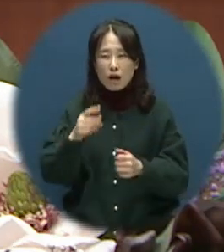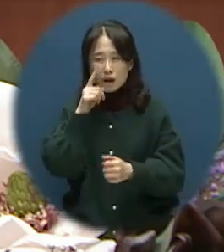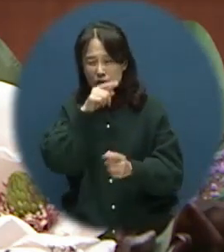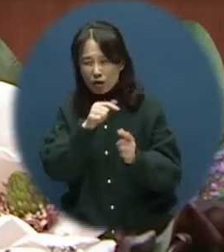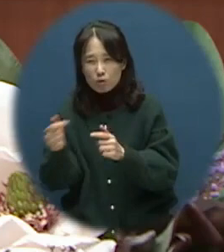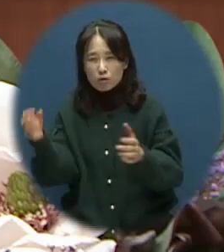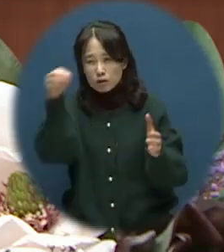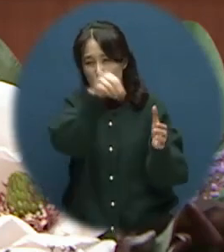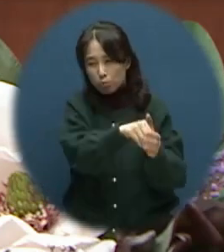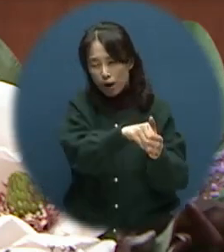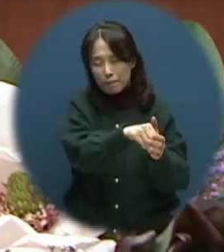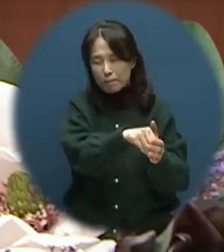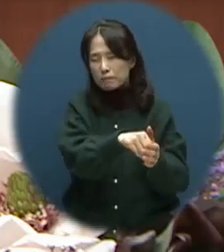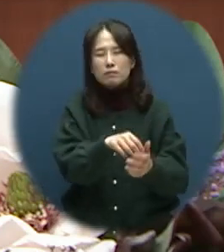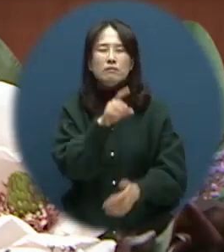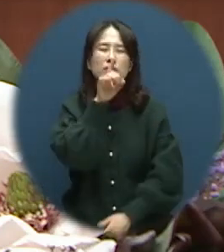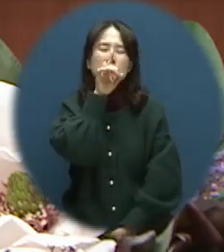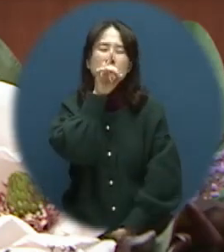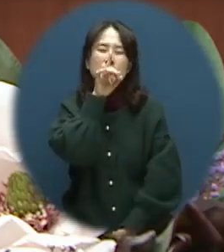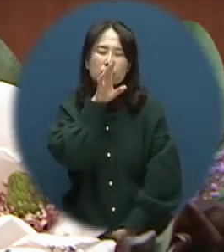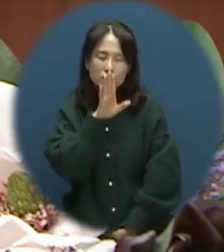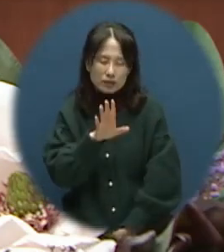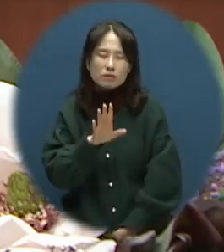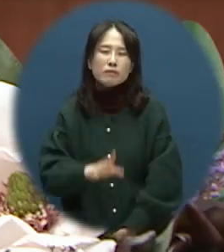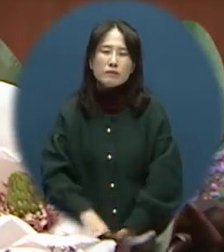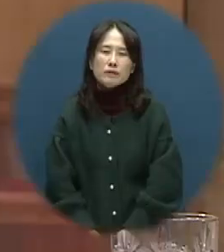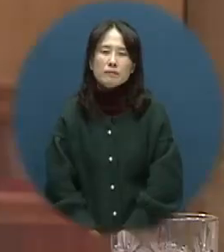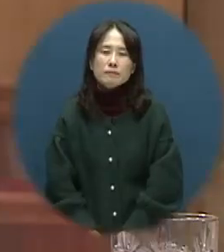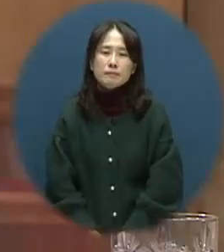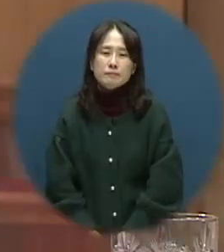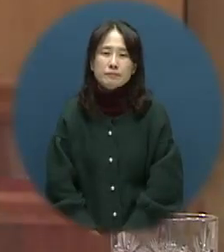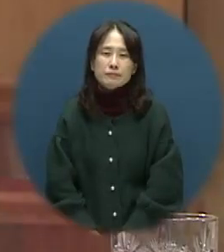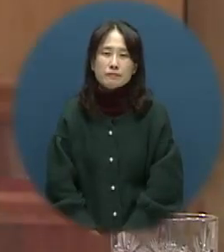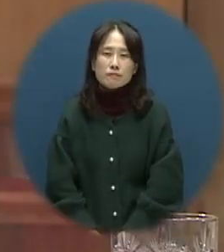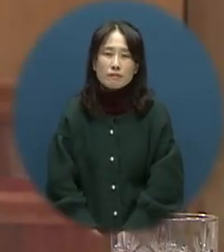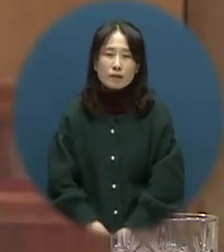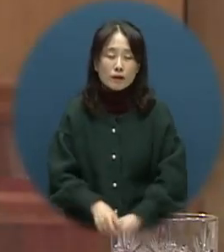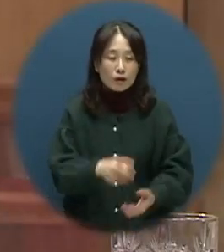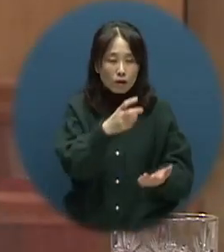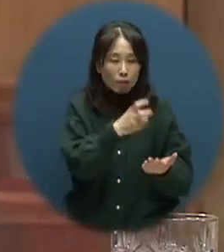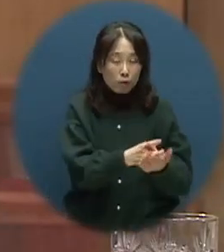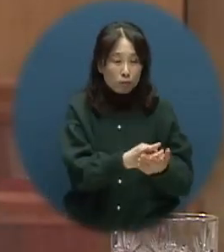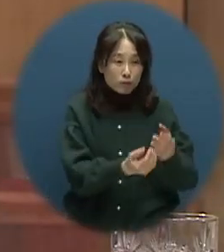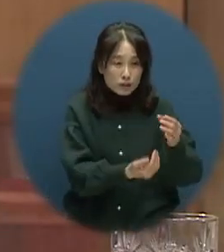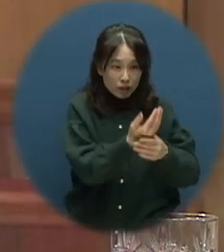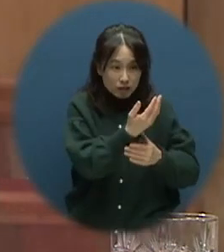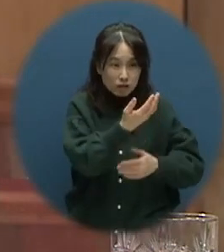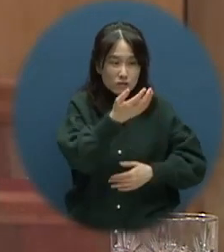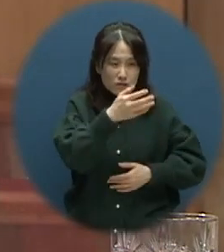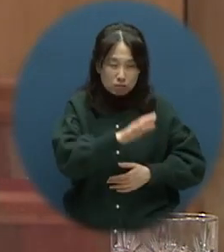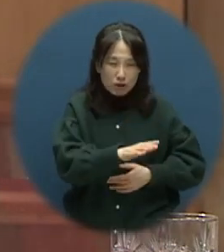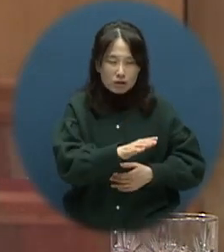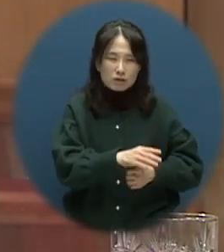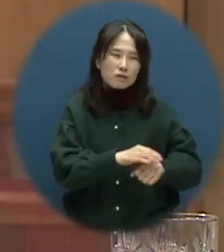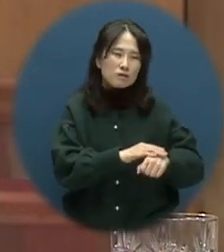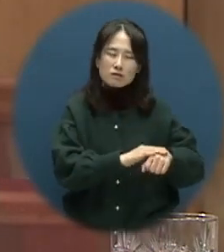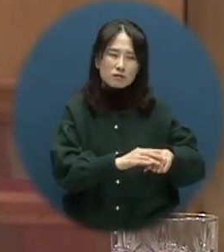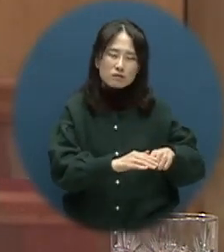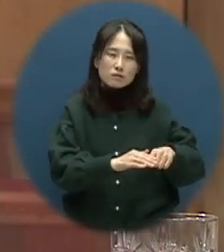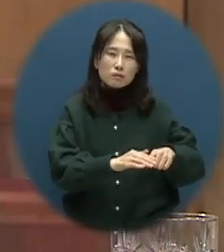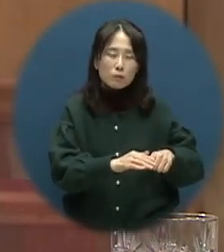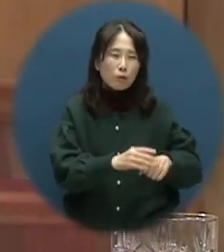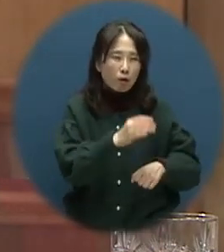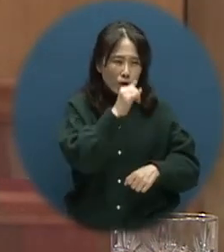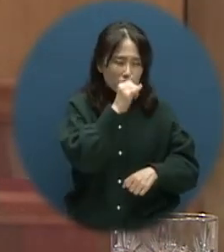정책이 거꾸로 가고 있는 지금의 현실이다라고 할 수 있는 거죠. 그러니까 없던 규제가 생기긴 했으나 있으나 마나한 정도란 얘기고